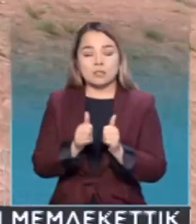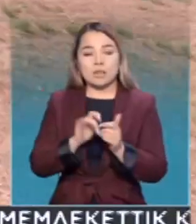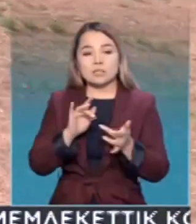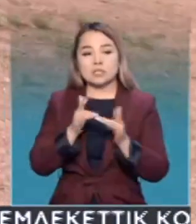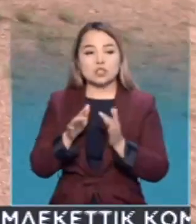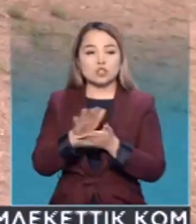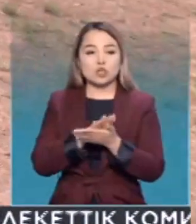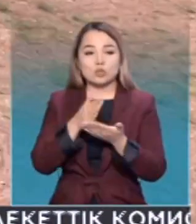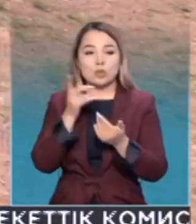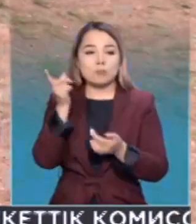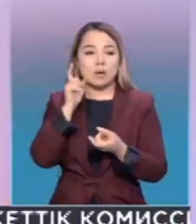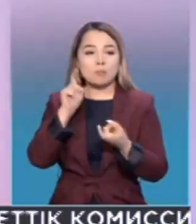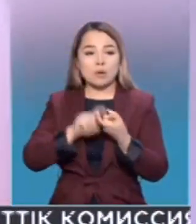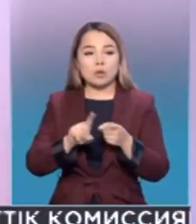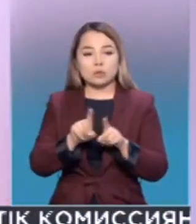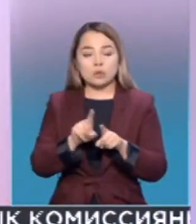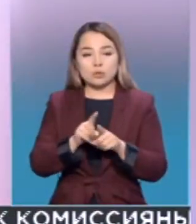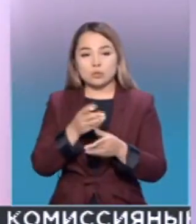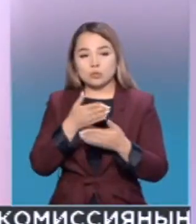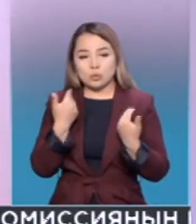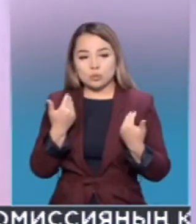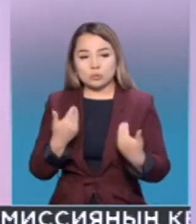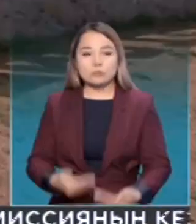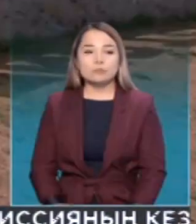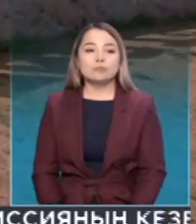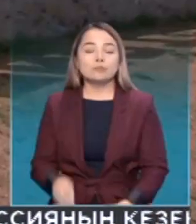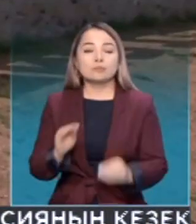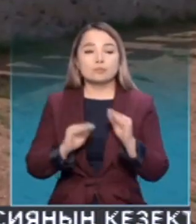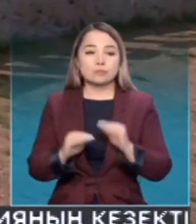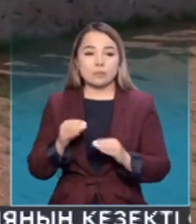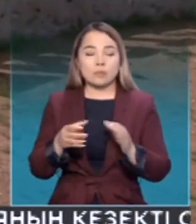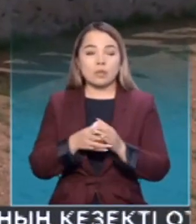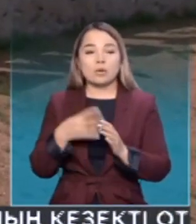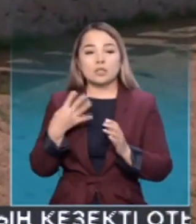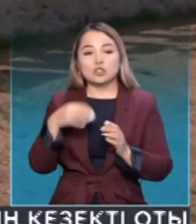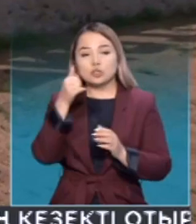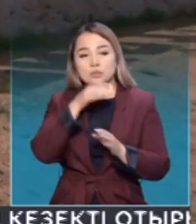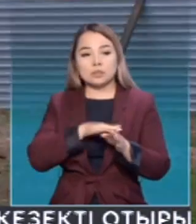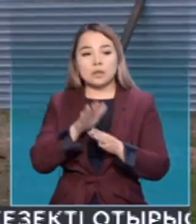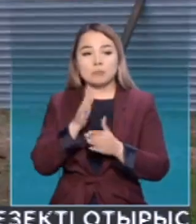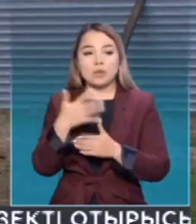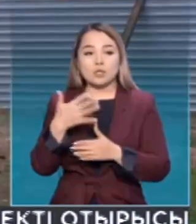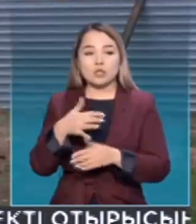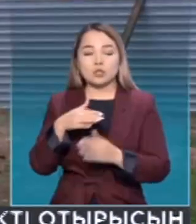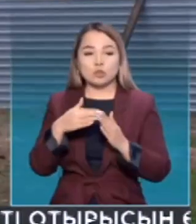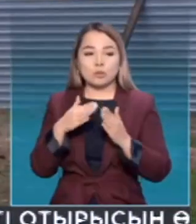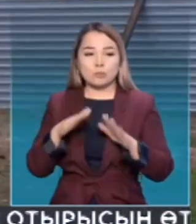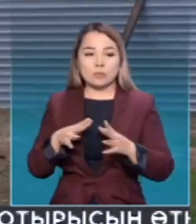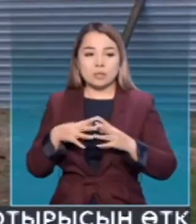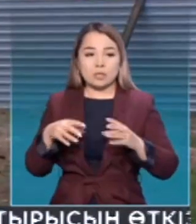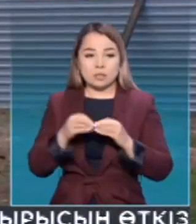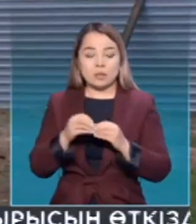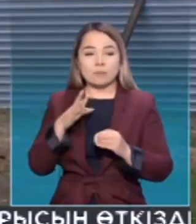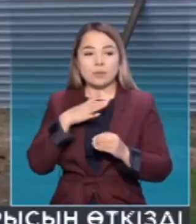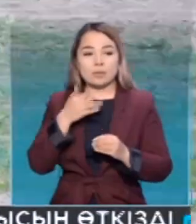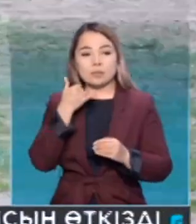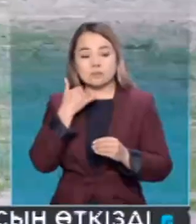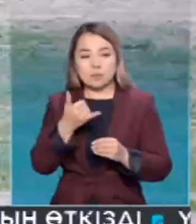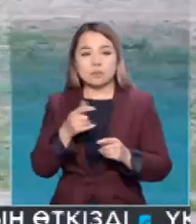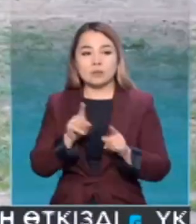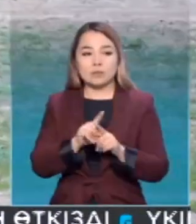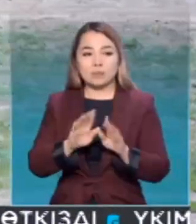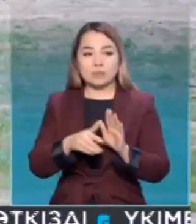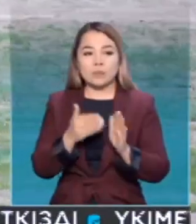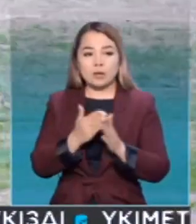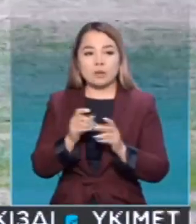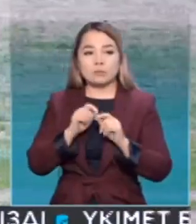интернет түгіл мобильді байланыс тастап тұрған жоқ. Құрылғанда 40 жыл болған ел екен, 50-ге жуық түтіні бар. Тілшілер келді деп естіген жұрт ауыл